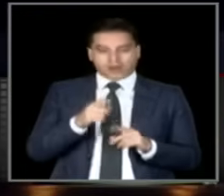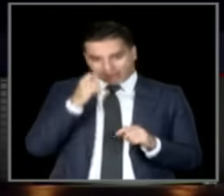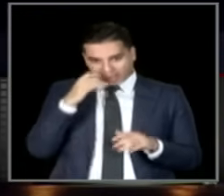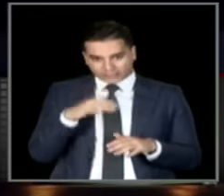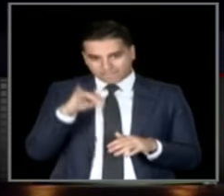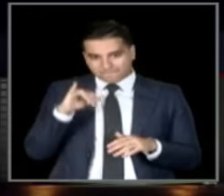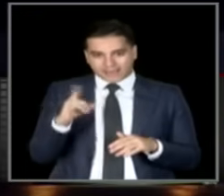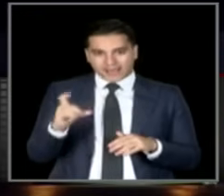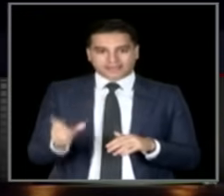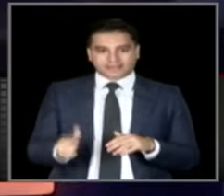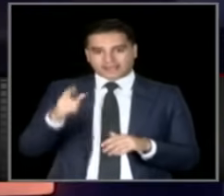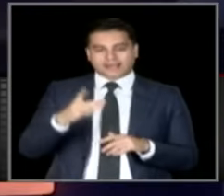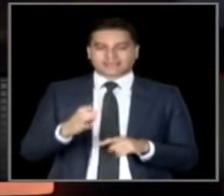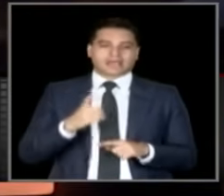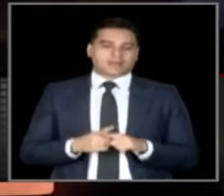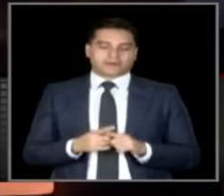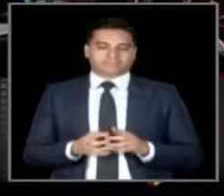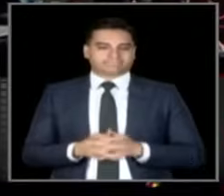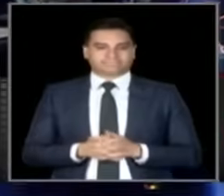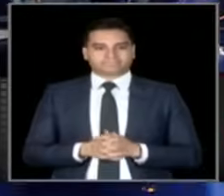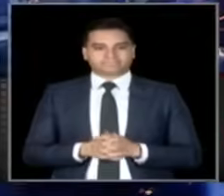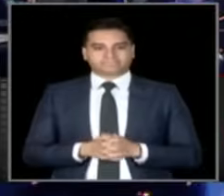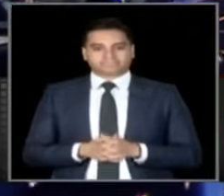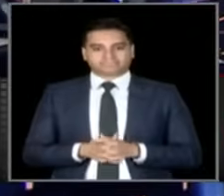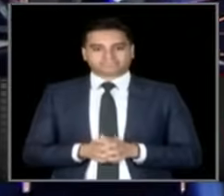ميرنا إجابة خاطئة.